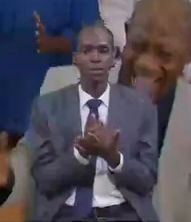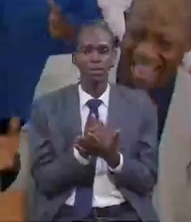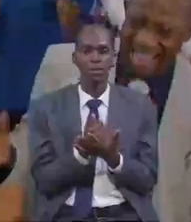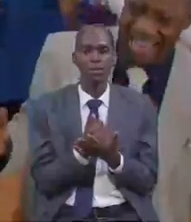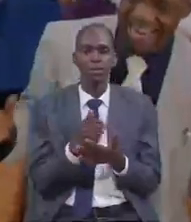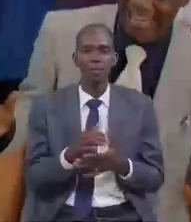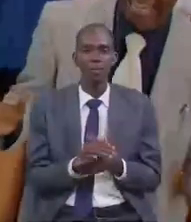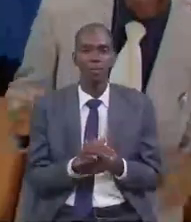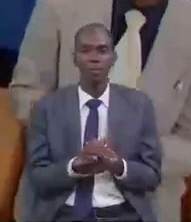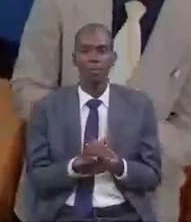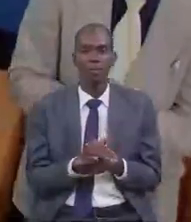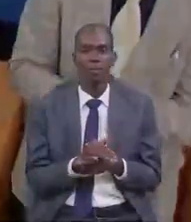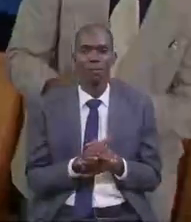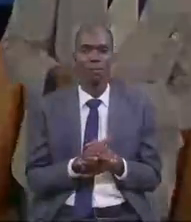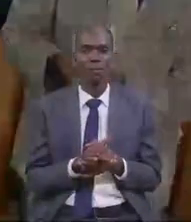Ce jour,